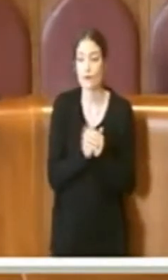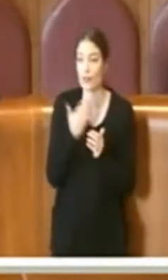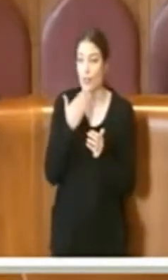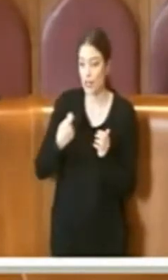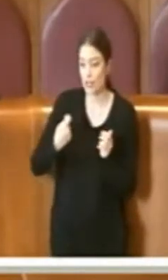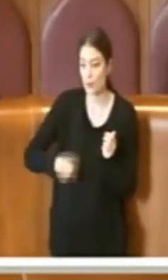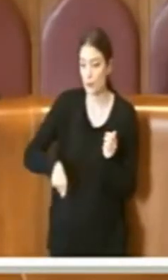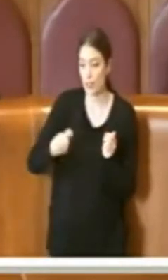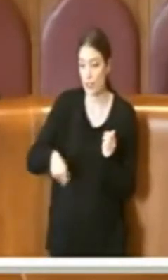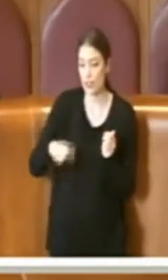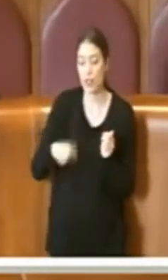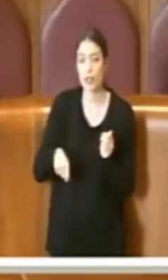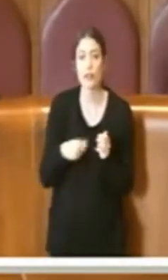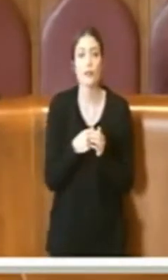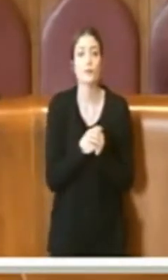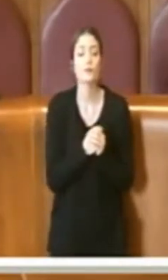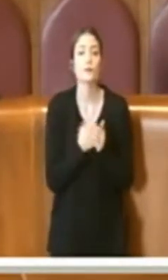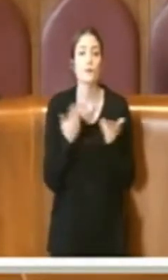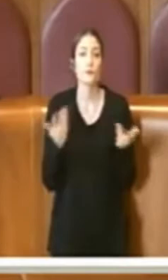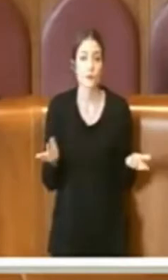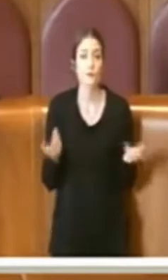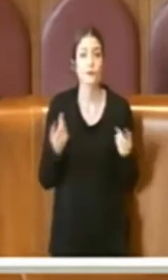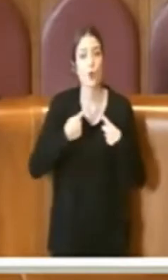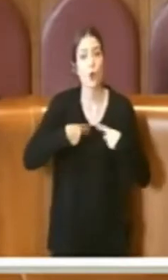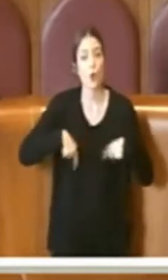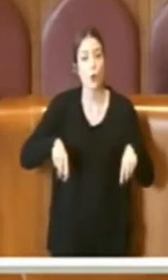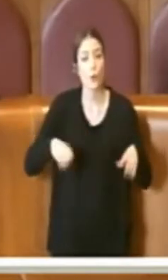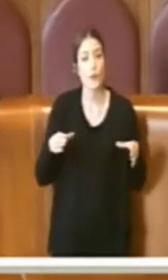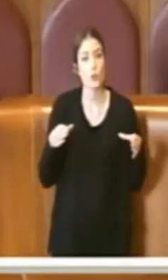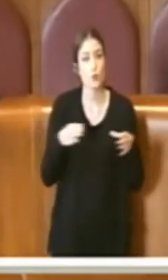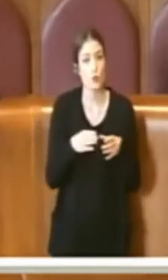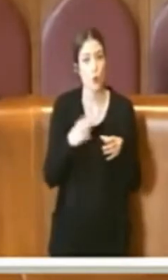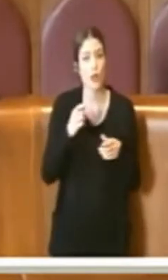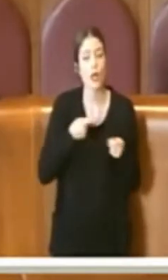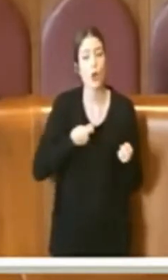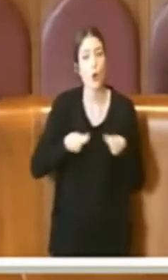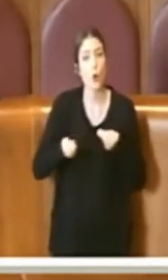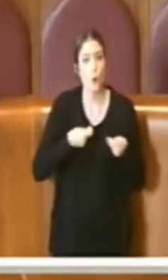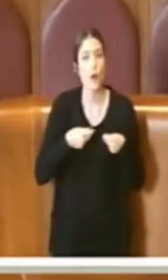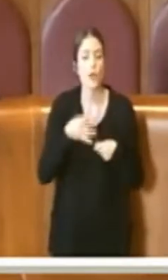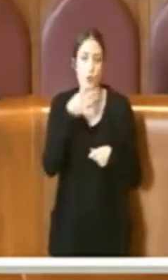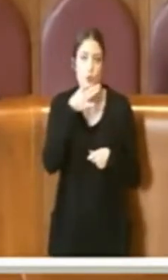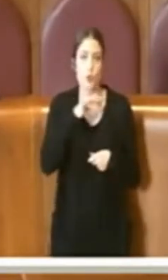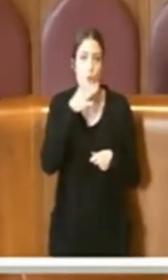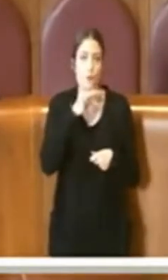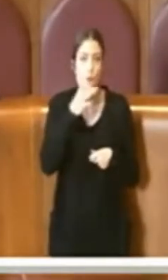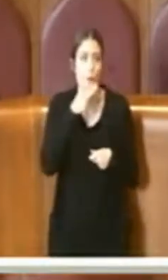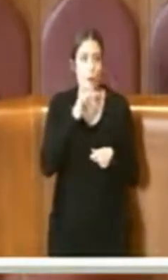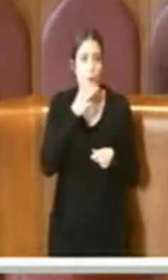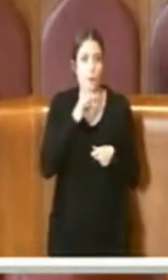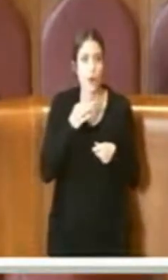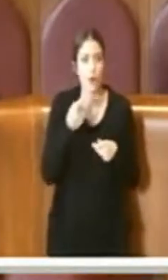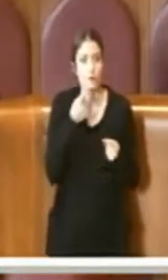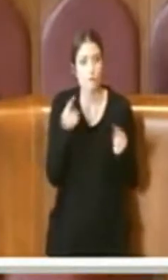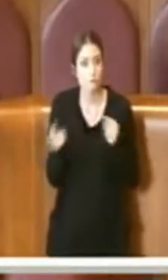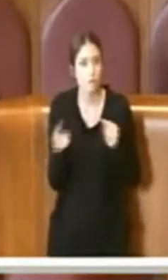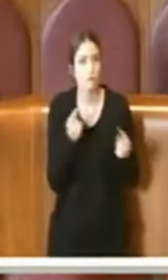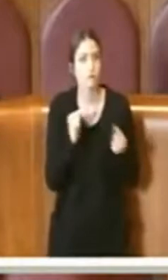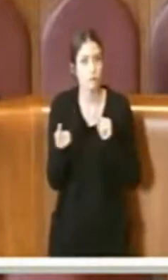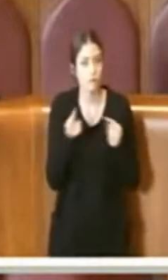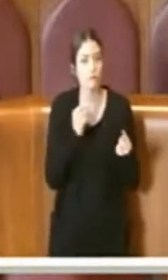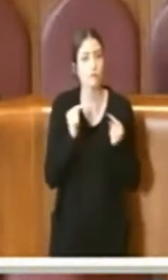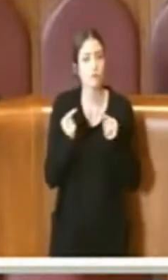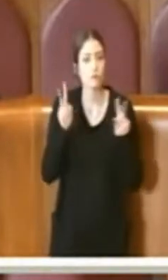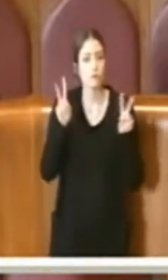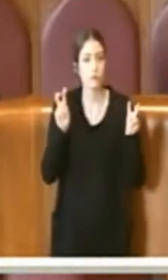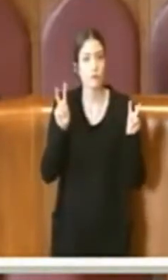Grazie Presidente. La Commissione Commercio ha trattato diverse volte il tema dell'impatto delle